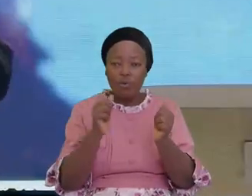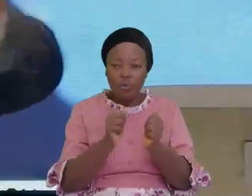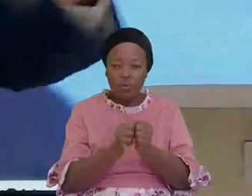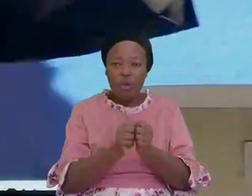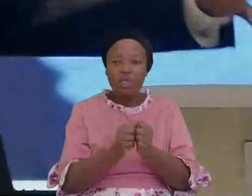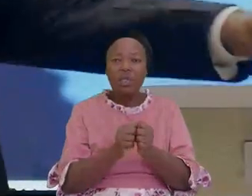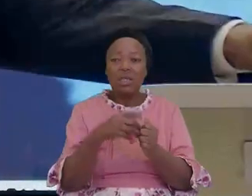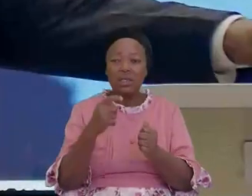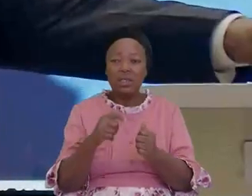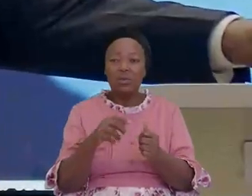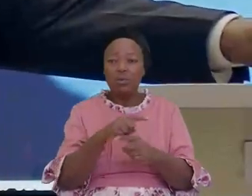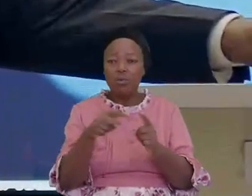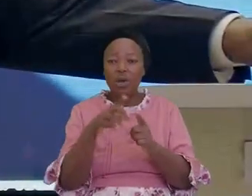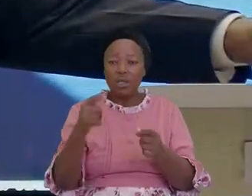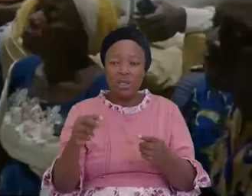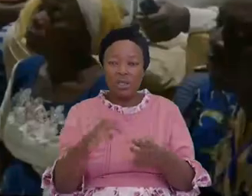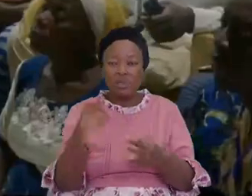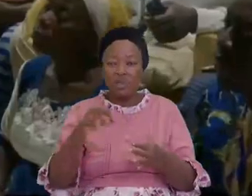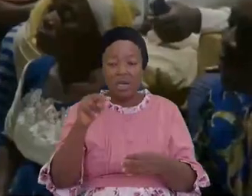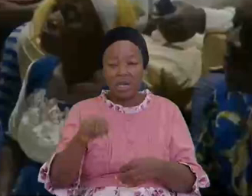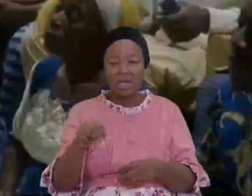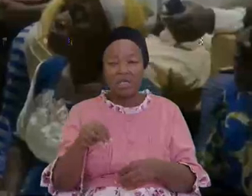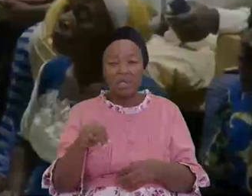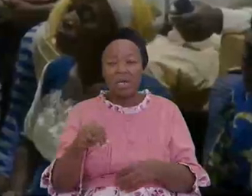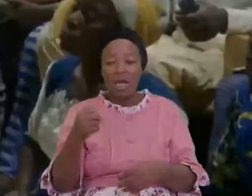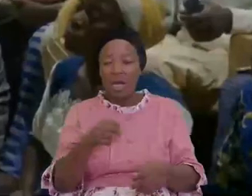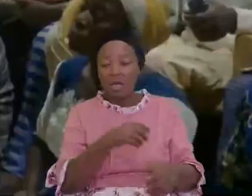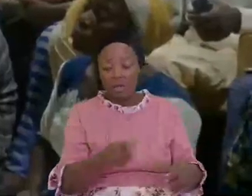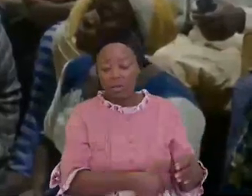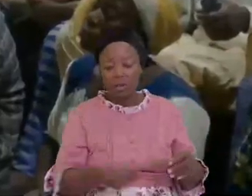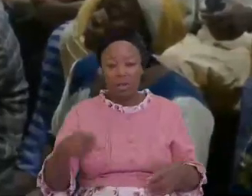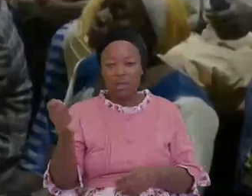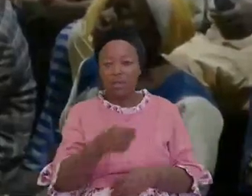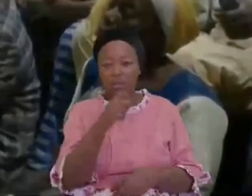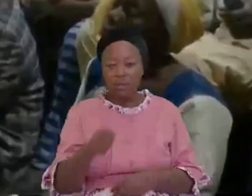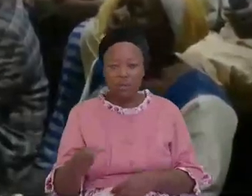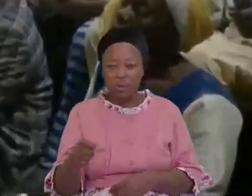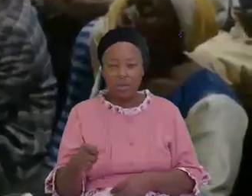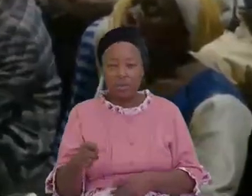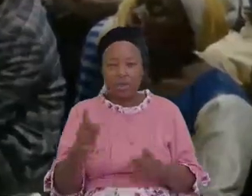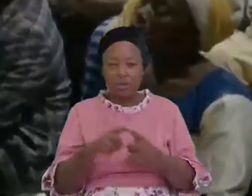Mais l'esprit a besoin d'une épée pour combattre.